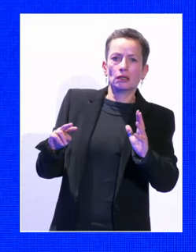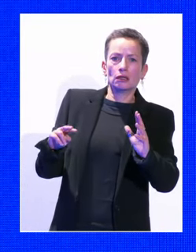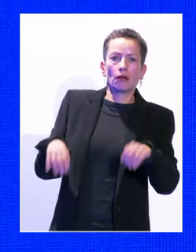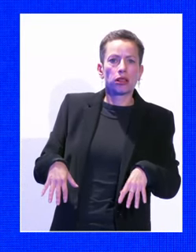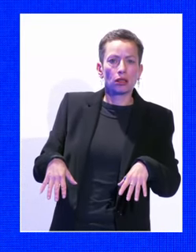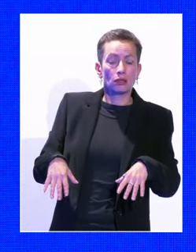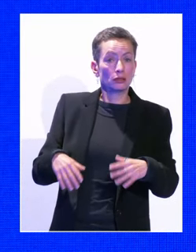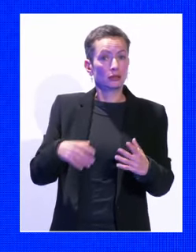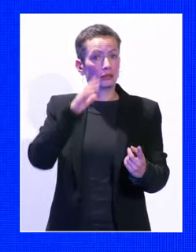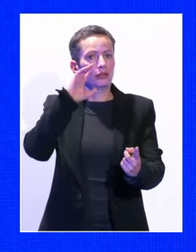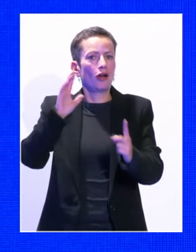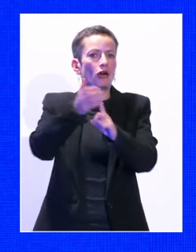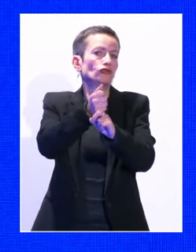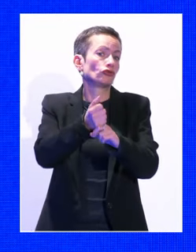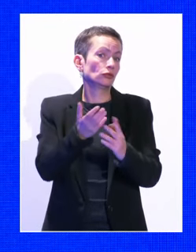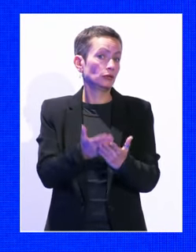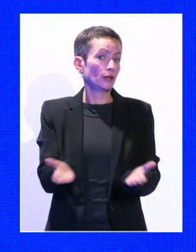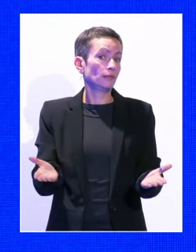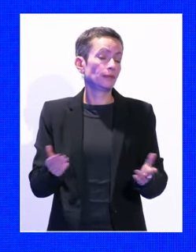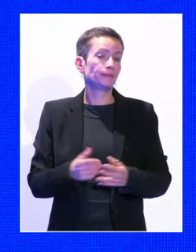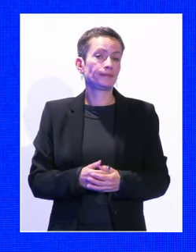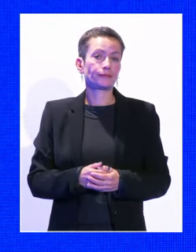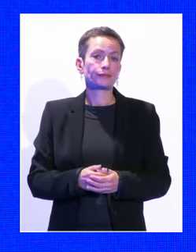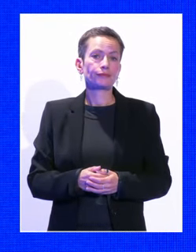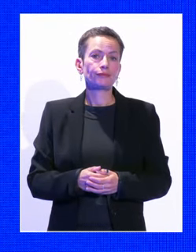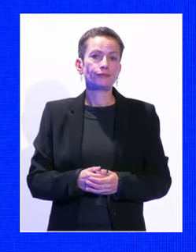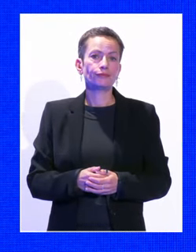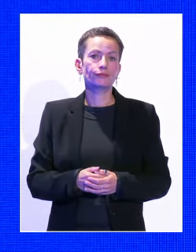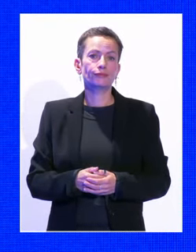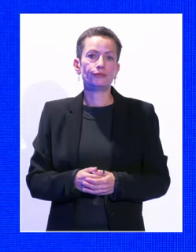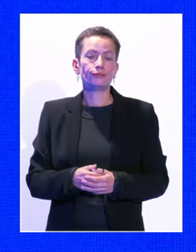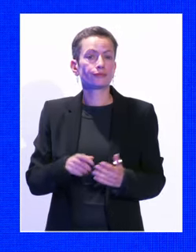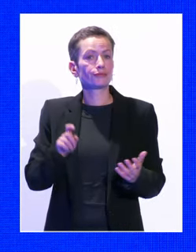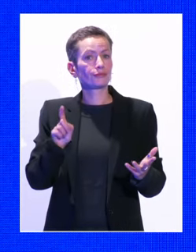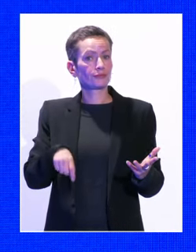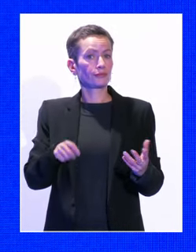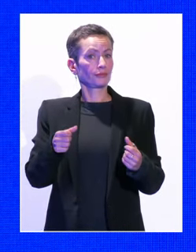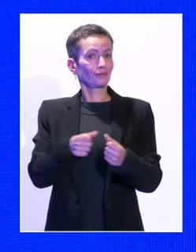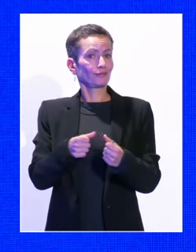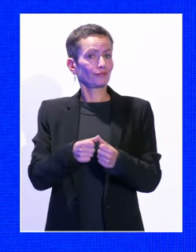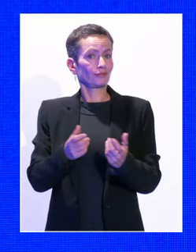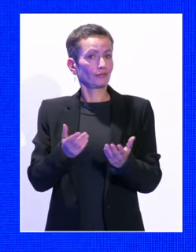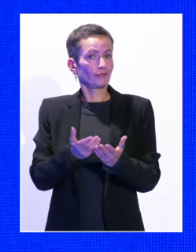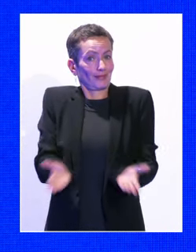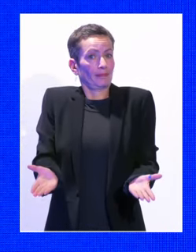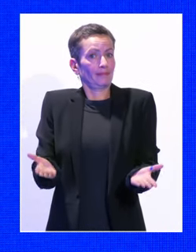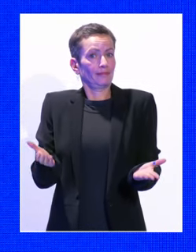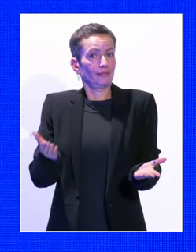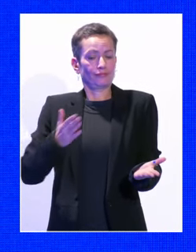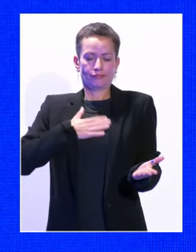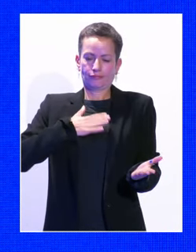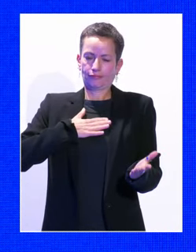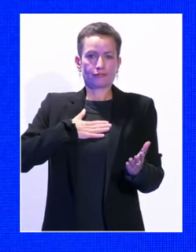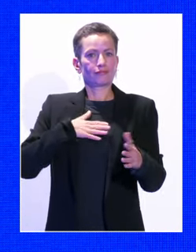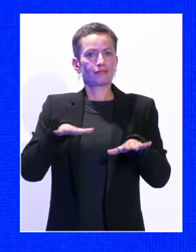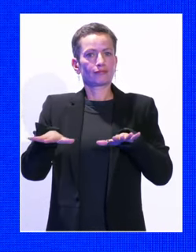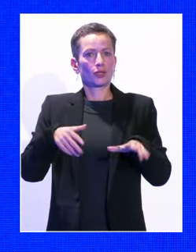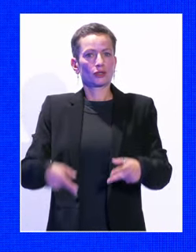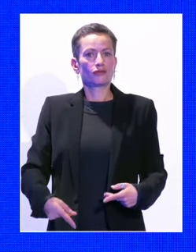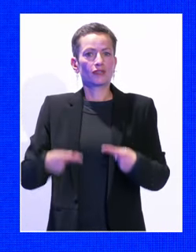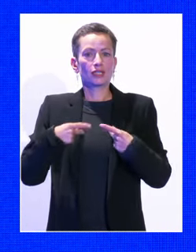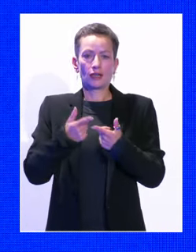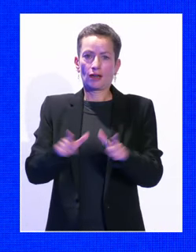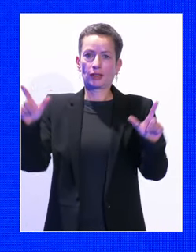donc, l'enjeu, il est assez simple. Il s'agit de défendre notre mode de vie et notre liberté